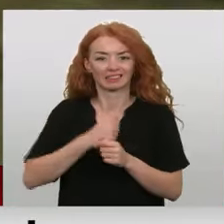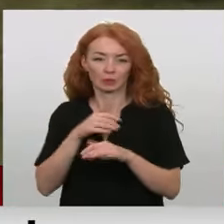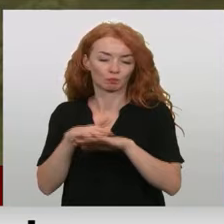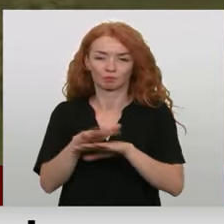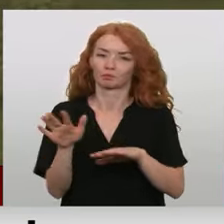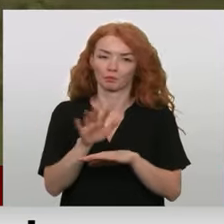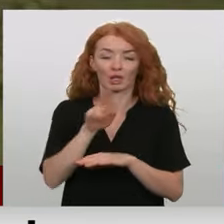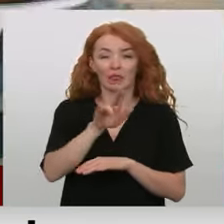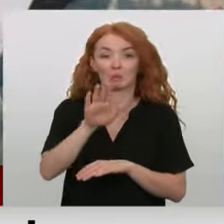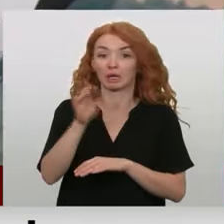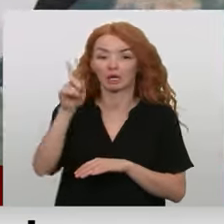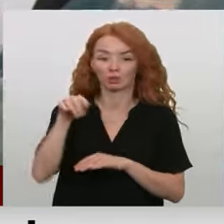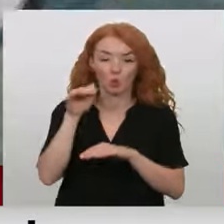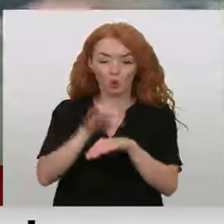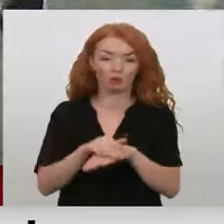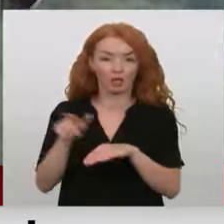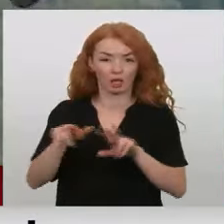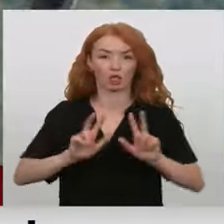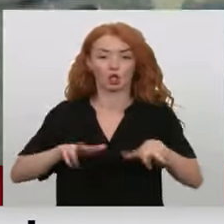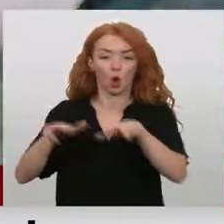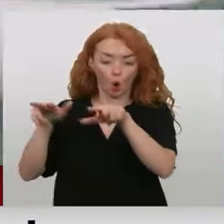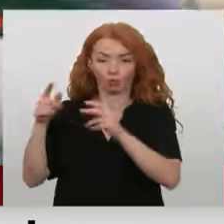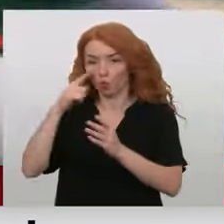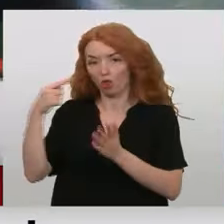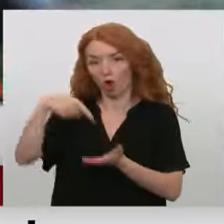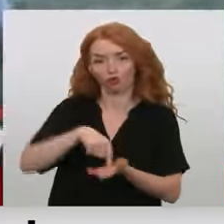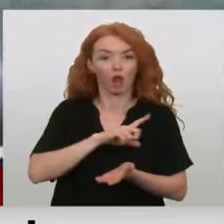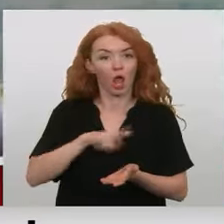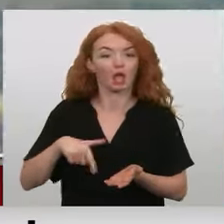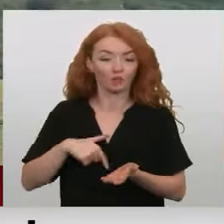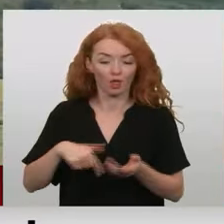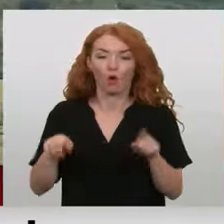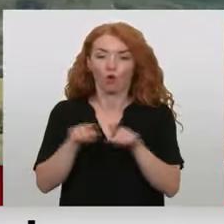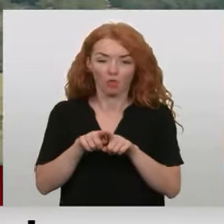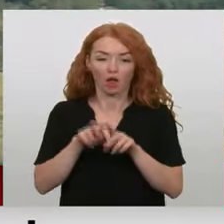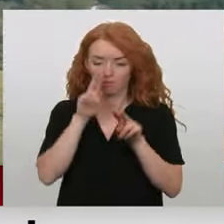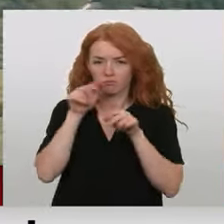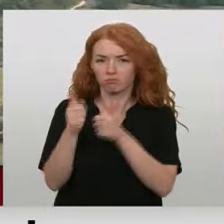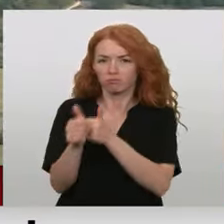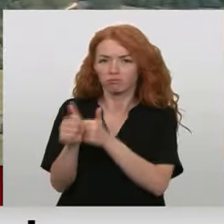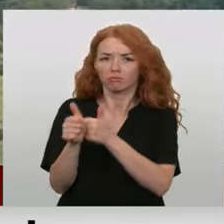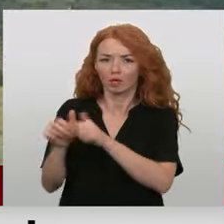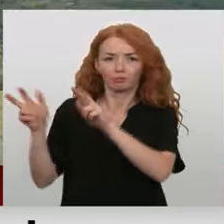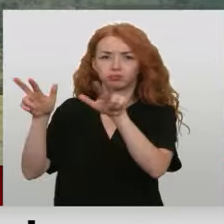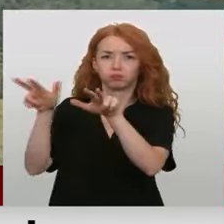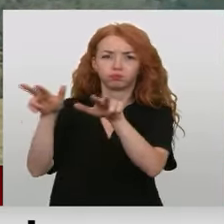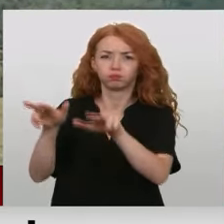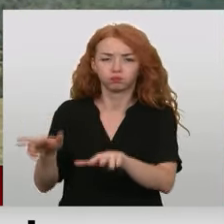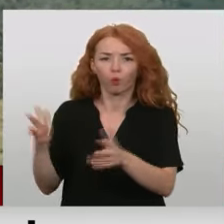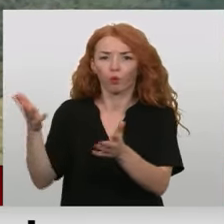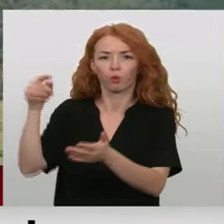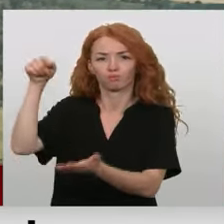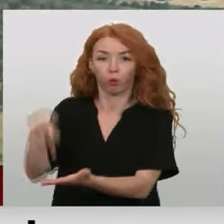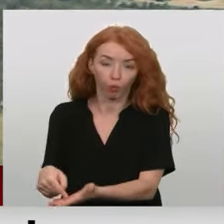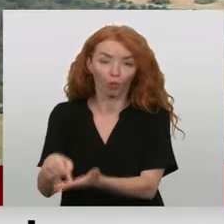Nacionālajie bruņoties spēki konstatēja bezpilota lidaparāta nonākšanu Latvijas teritorijā, kā arī monitorēja tā kustību un konstatēja nokrišanas